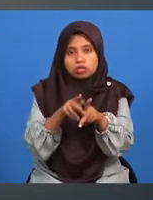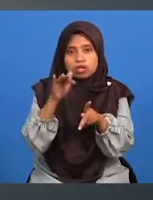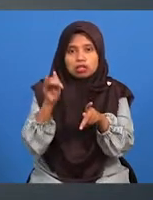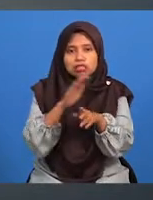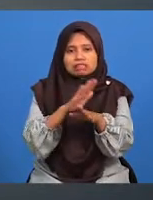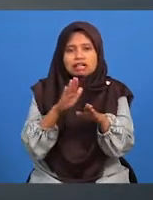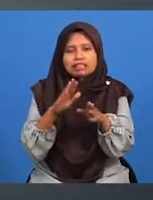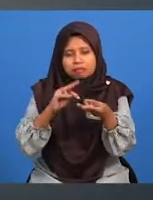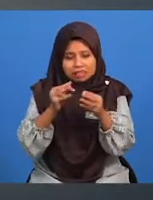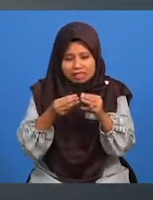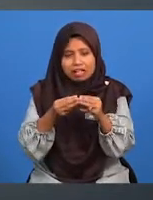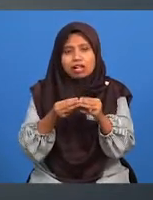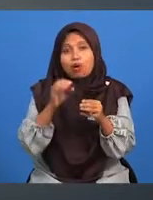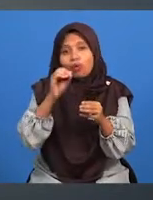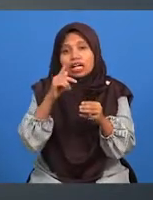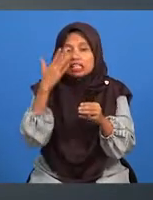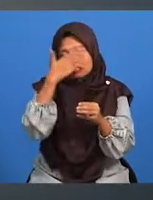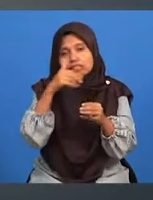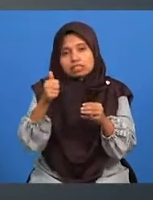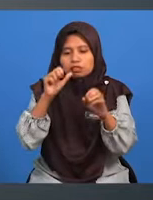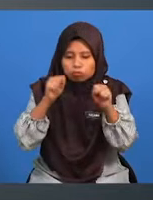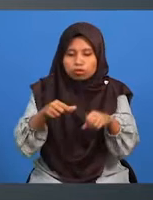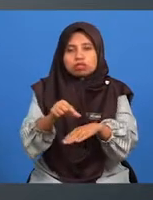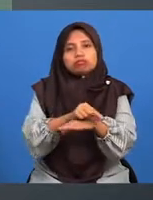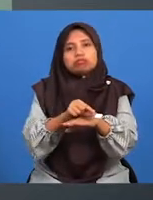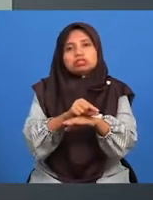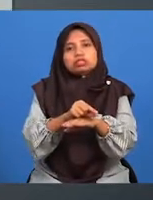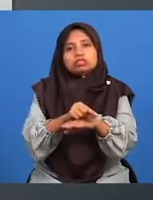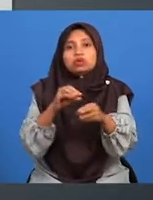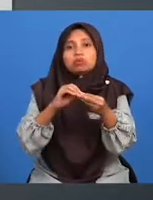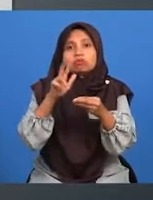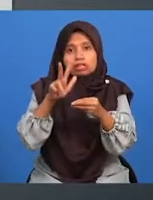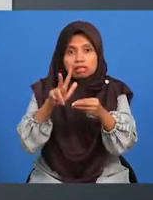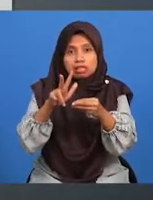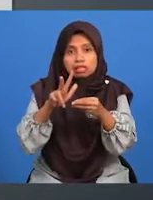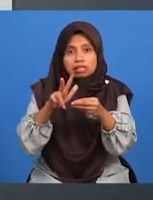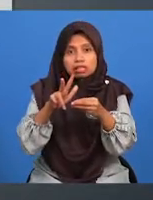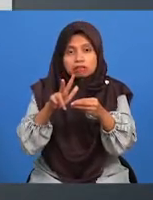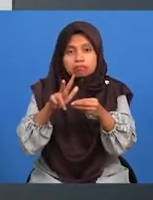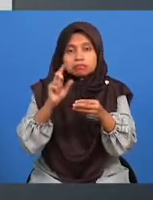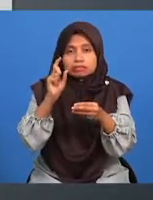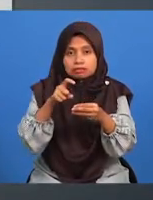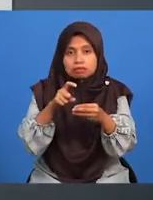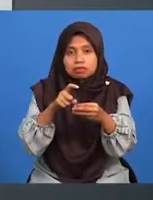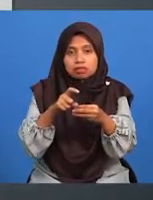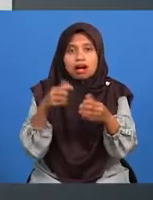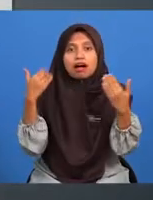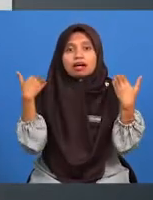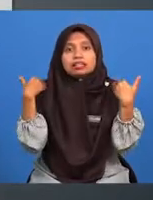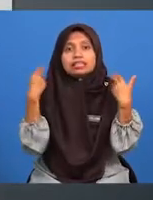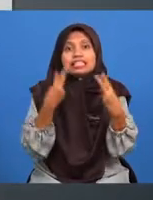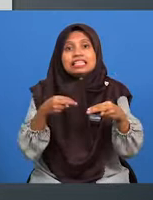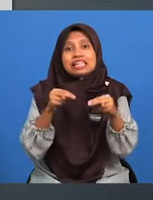koyak dan boleh digunakan. Ketiga, harta yang dipinjam mestilah mempunyai